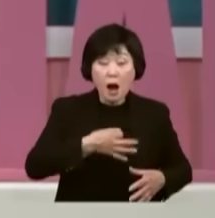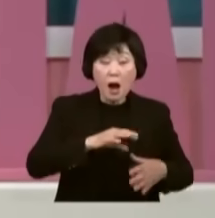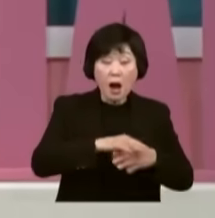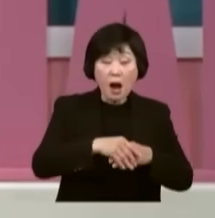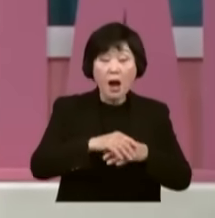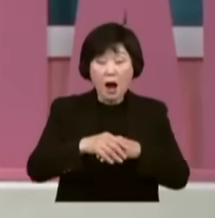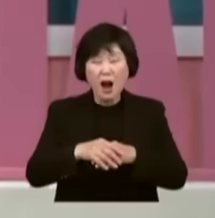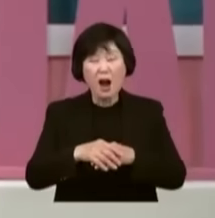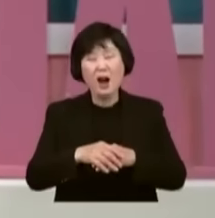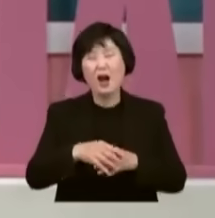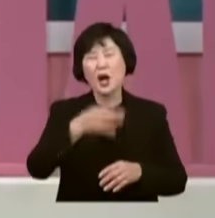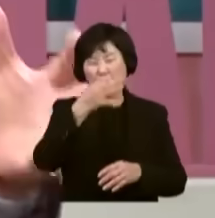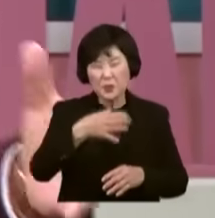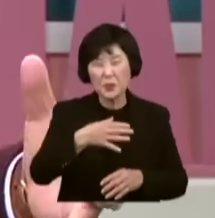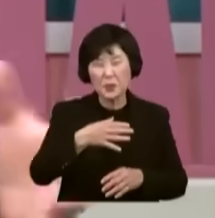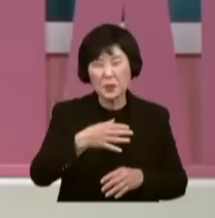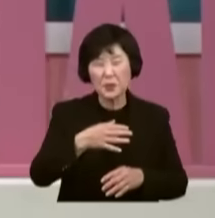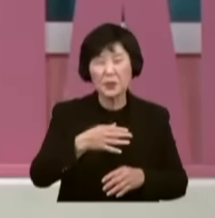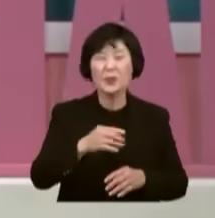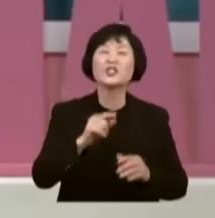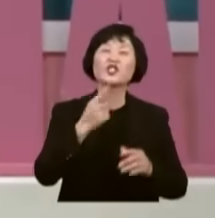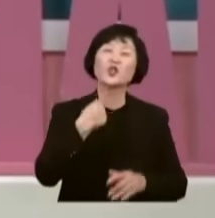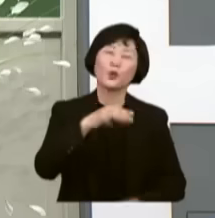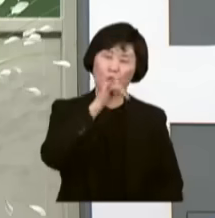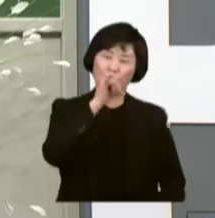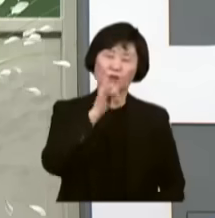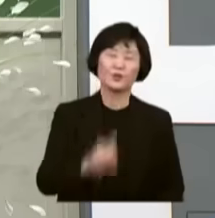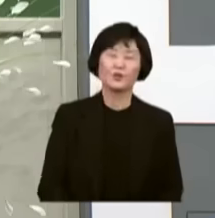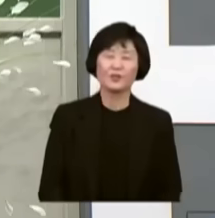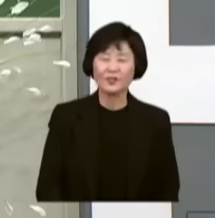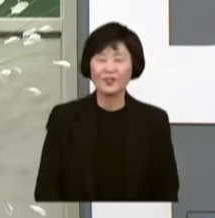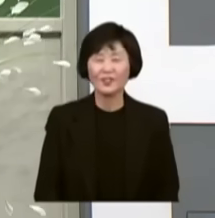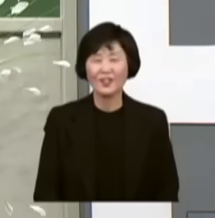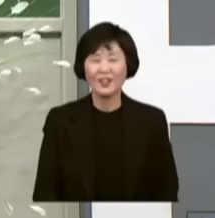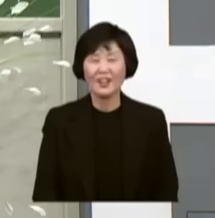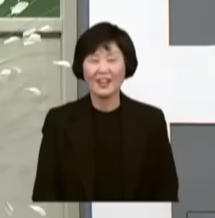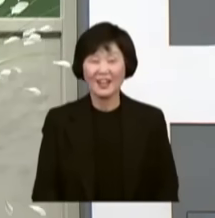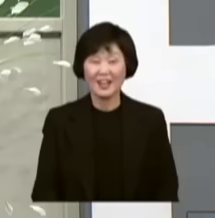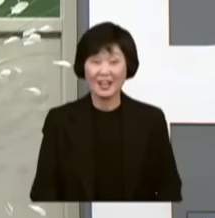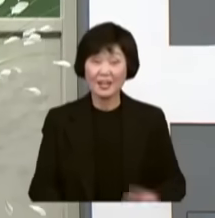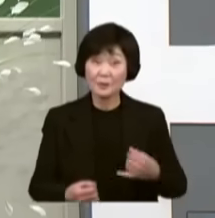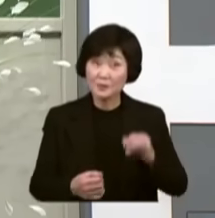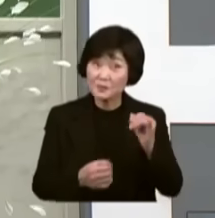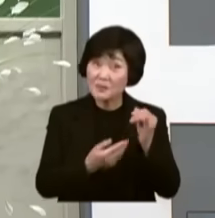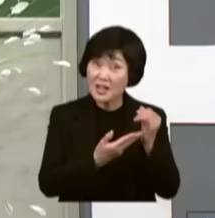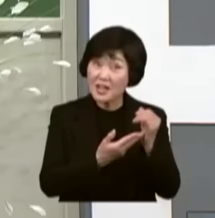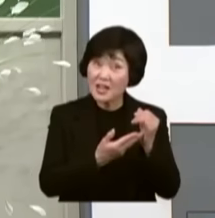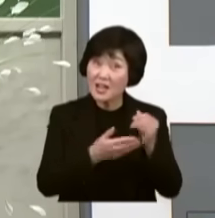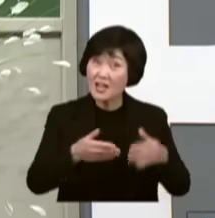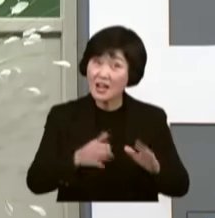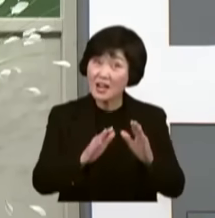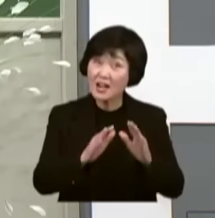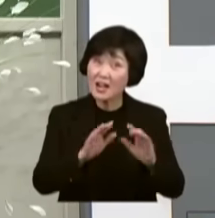숨쳐가지고 이래. 그런 일도 있었어요. 아니 세상에. 그래서 그러면 얼마나 저기 수민 씨 가진 게 아니잖아요. 그러면 어떻게